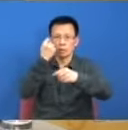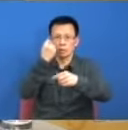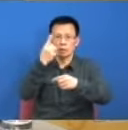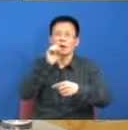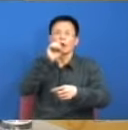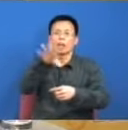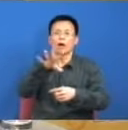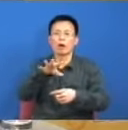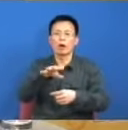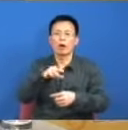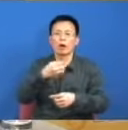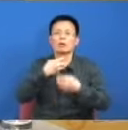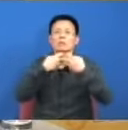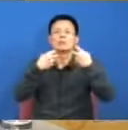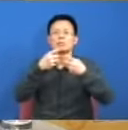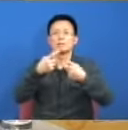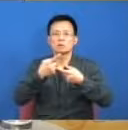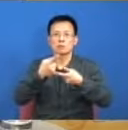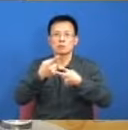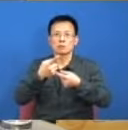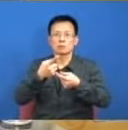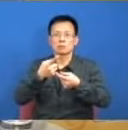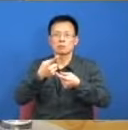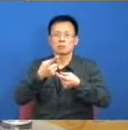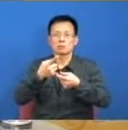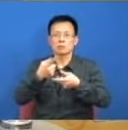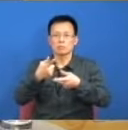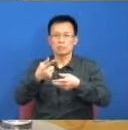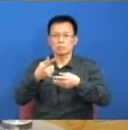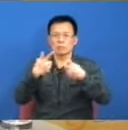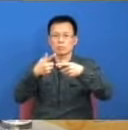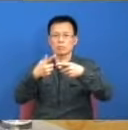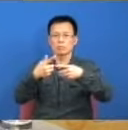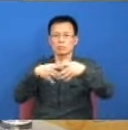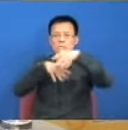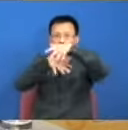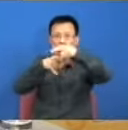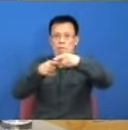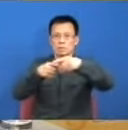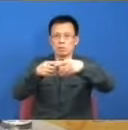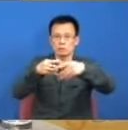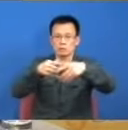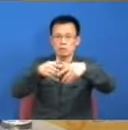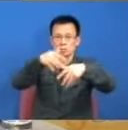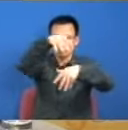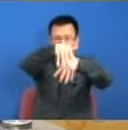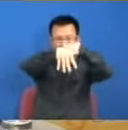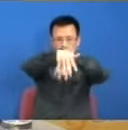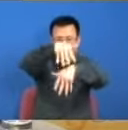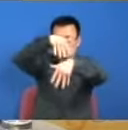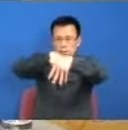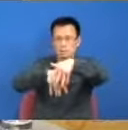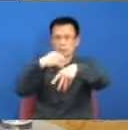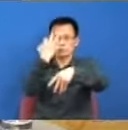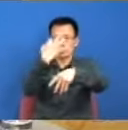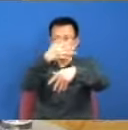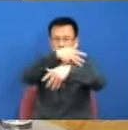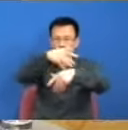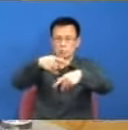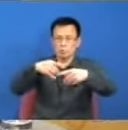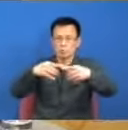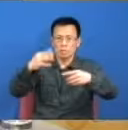係嗌咧，咁之後就開始咧向示威者衝。 即是三重的警務人員向人群衝過來， 是